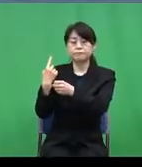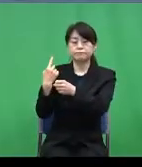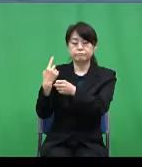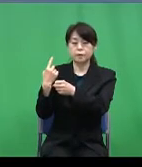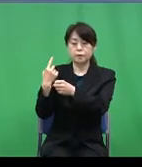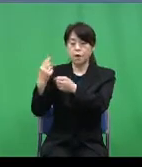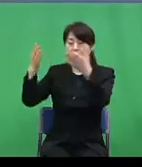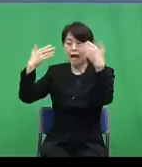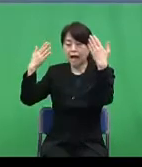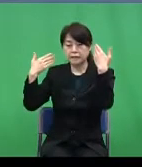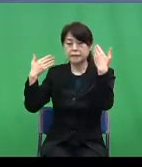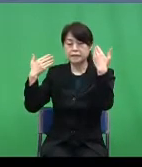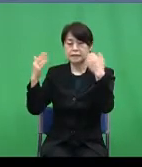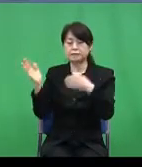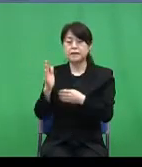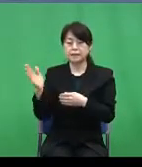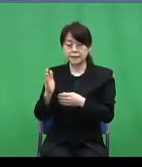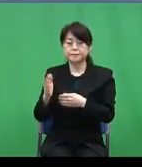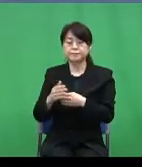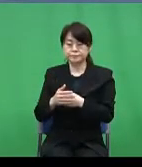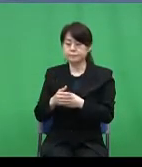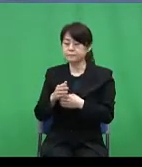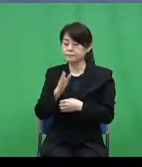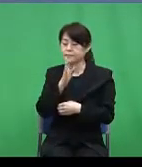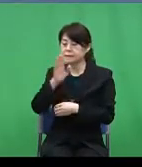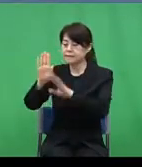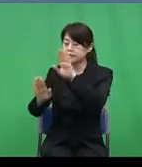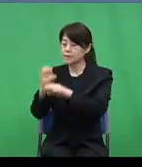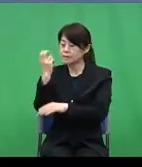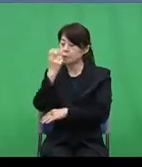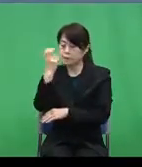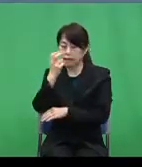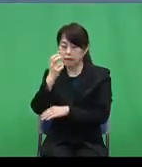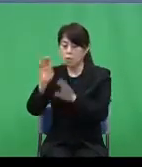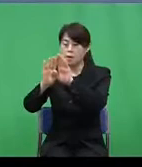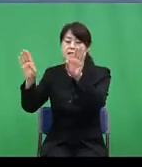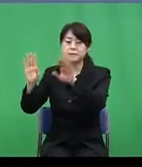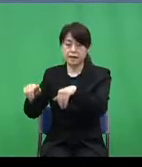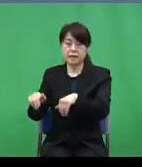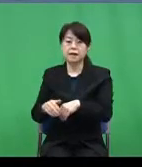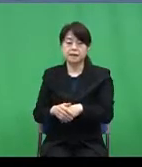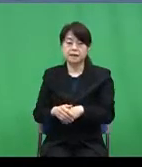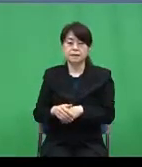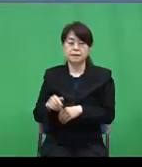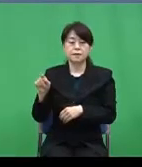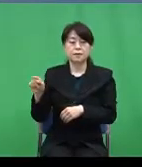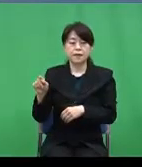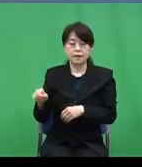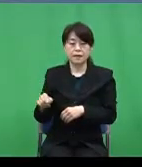まあ、秋も深まった頃からですね、まあ、実態調査を始めていますので、まあ、そういうもの